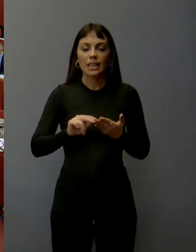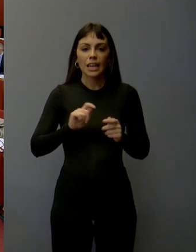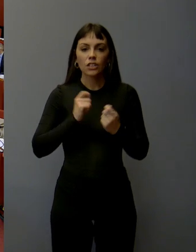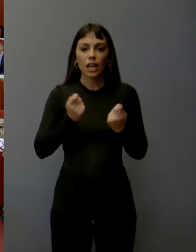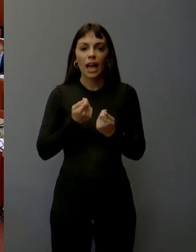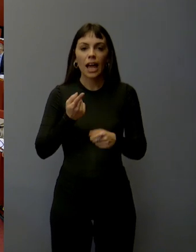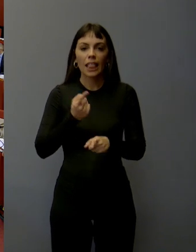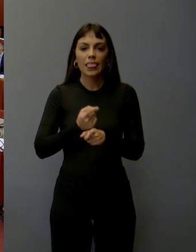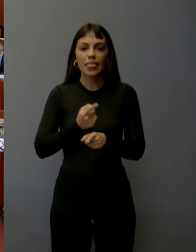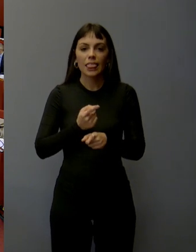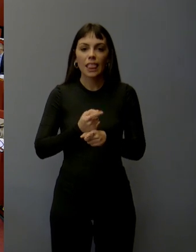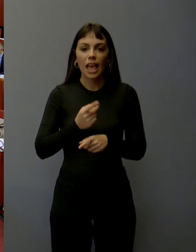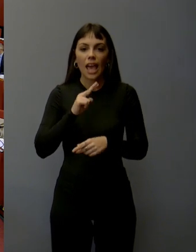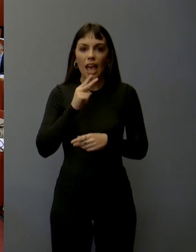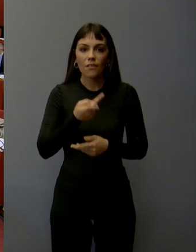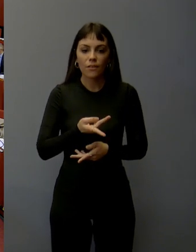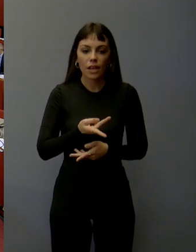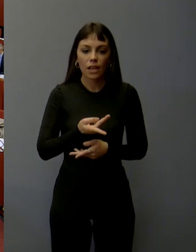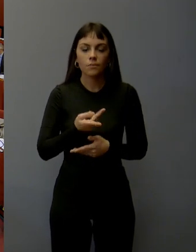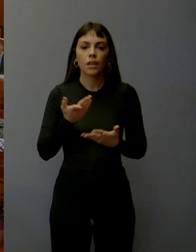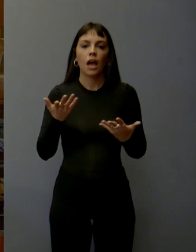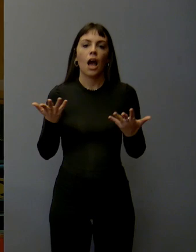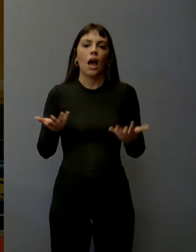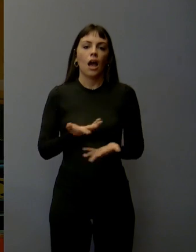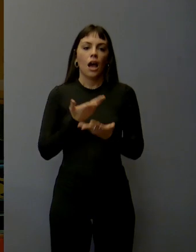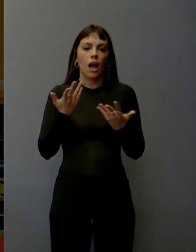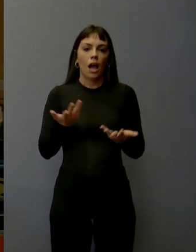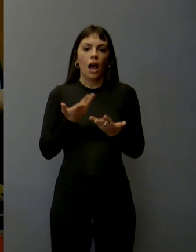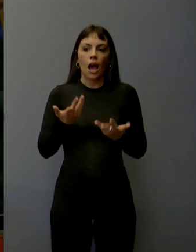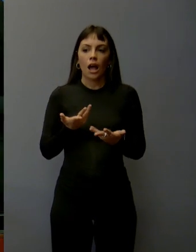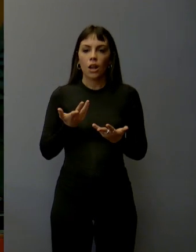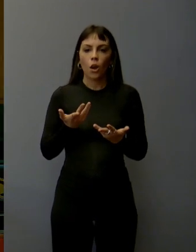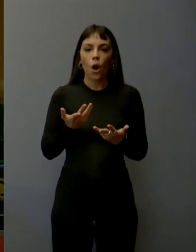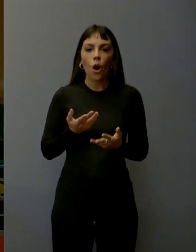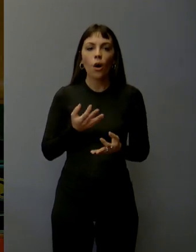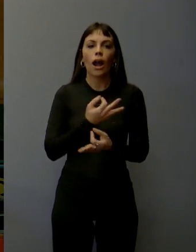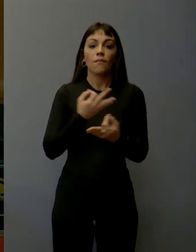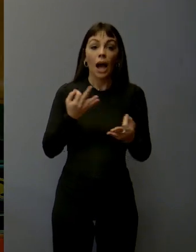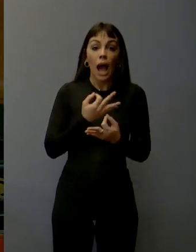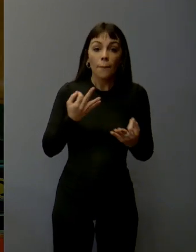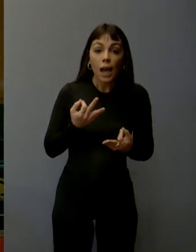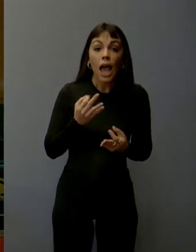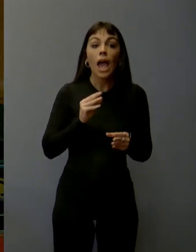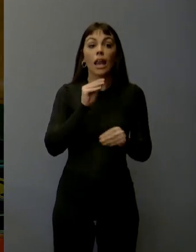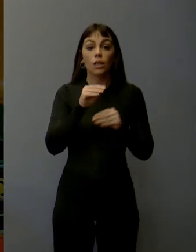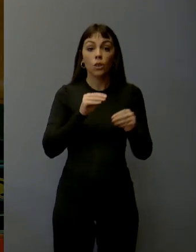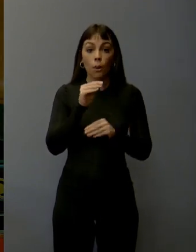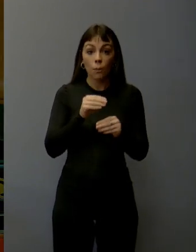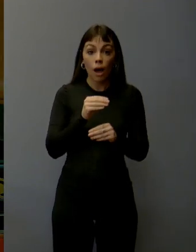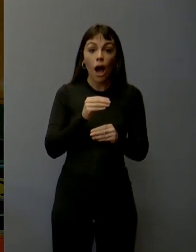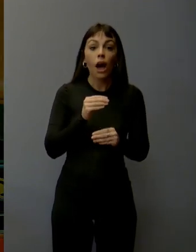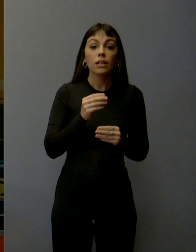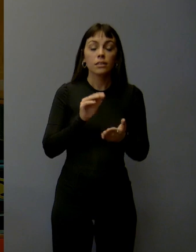ormai Allora allora quando non vi va bene chiedete la segreteria quando vi va bene Gaetano come